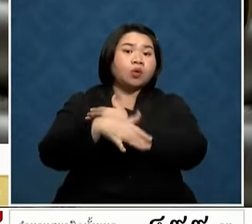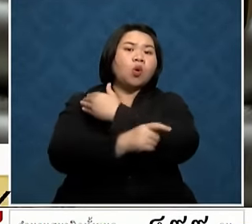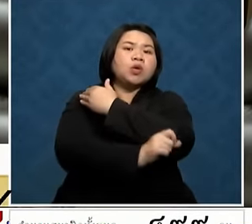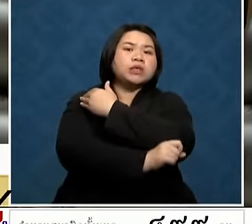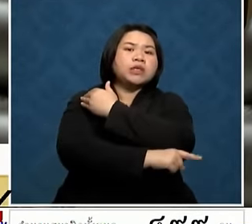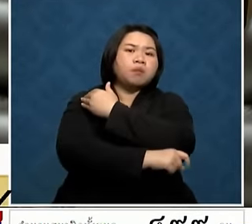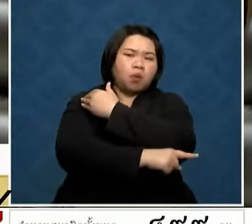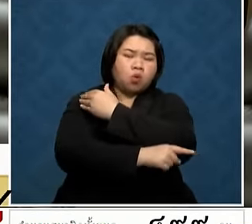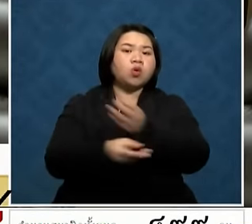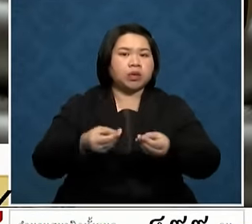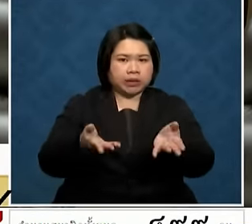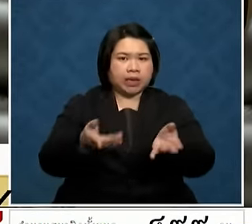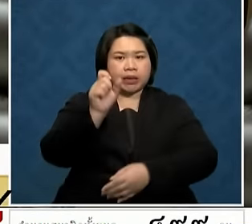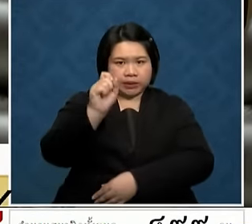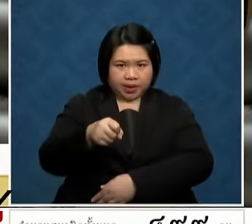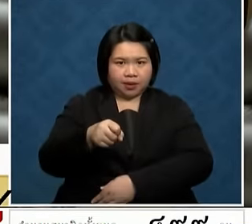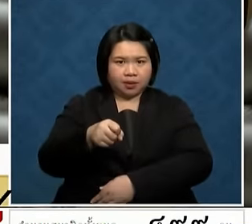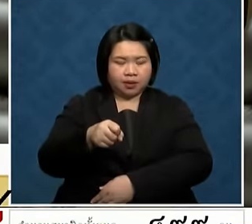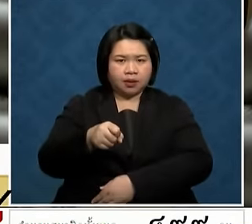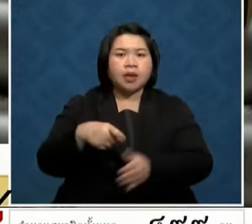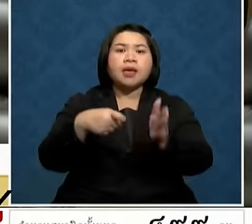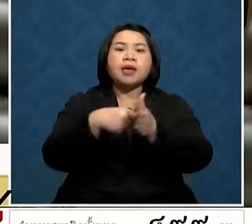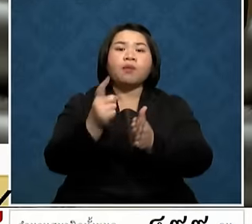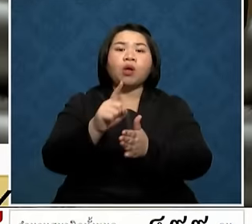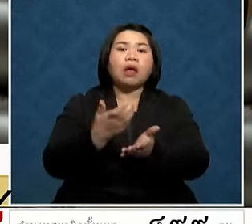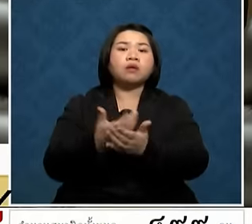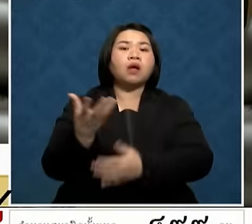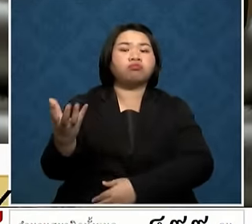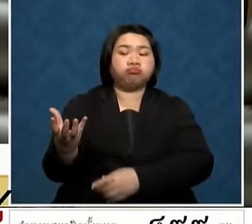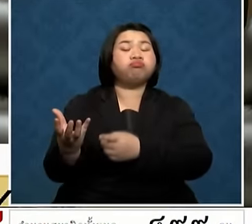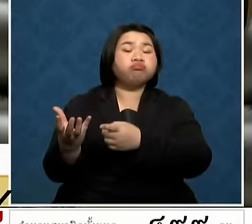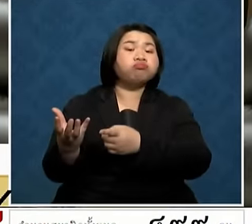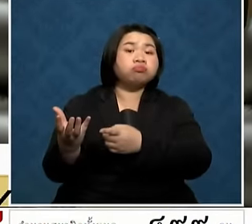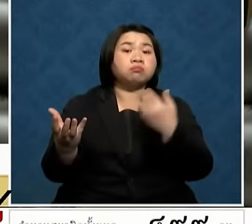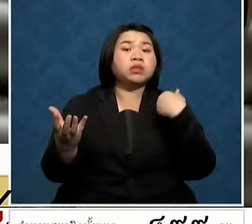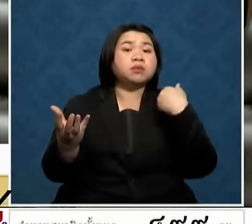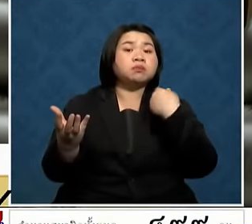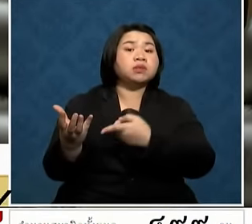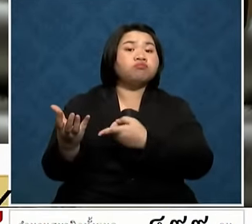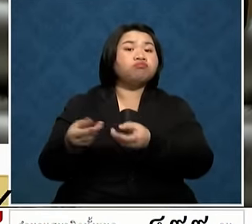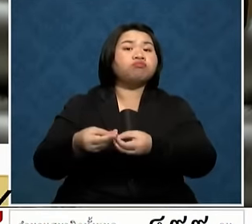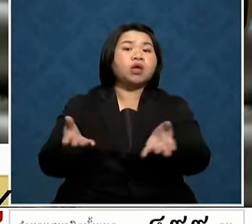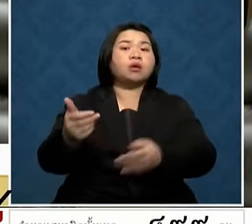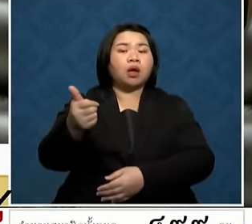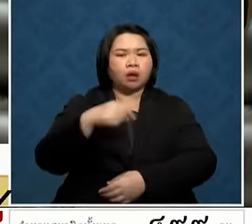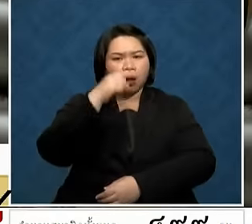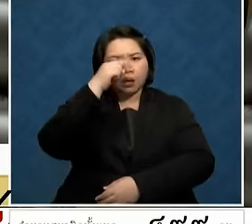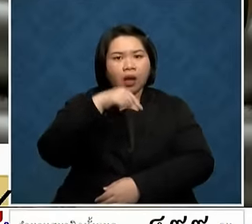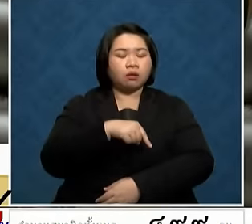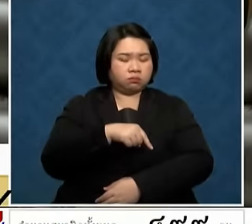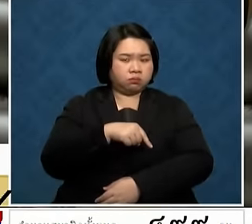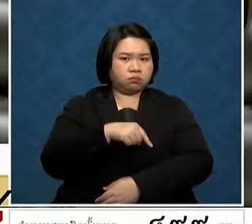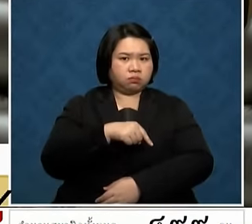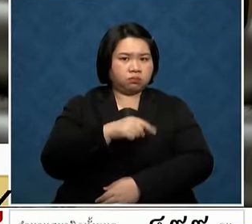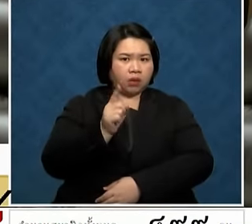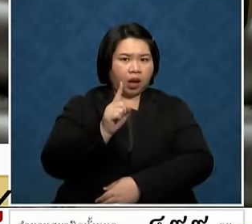แจกจริงแต่เขาแจกเพราะเมีเงินเหลือพอให้แจกแต่ประเทศไทยของเรา